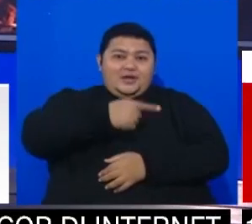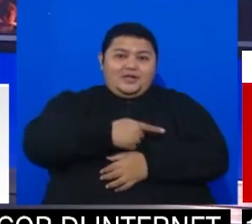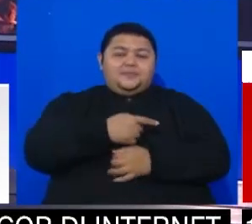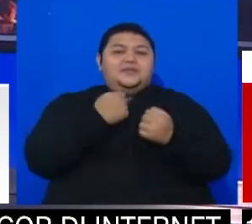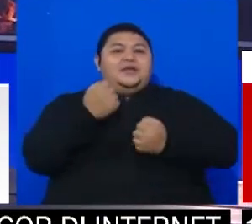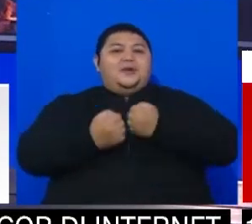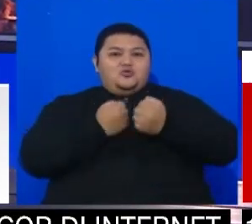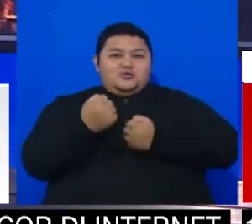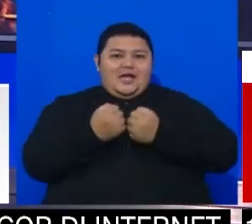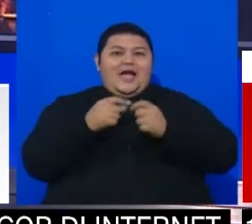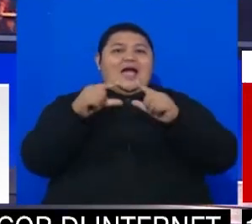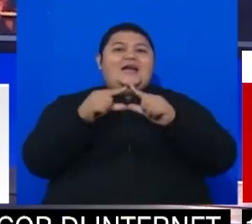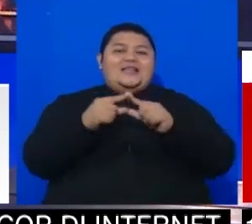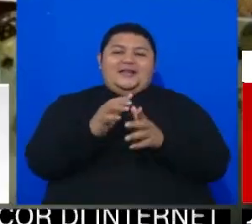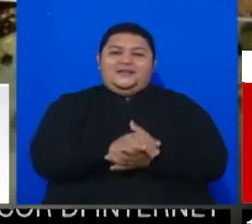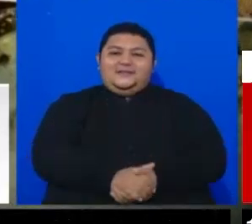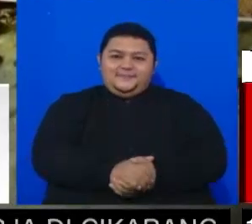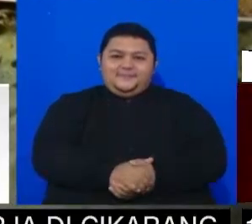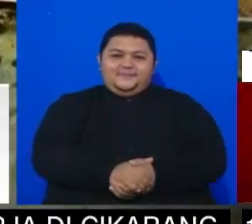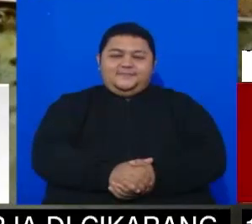pengusaha angkringan.